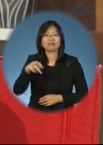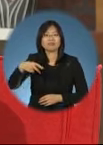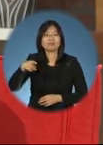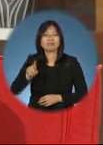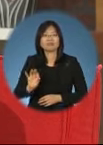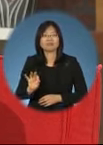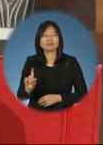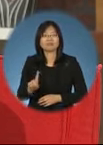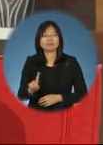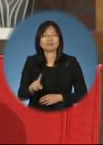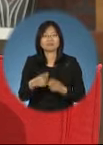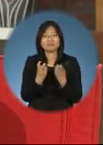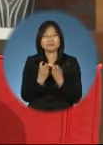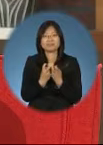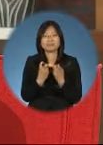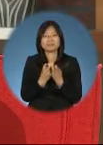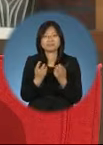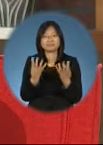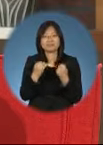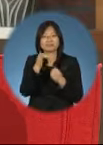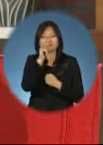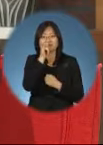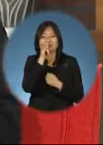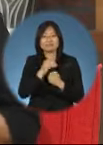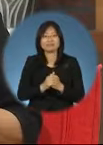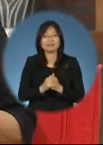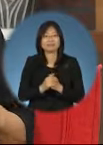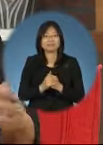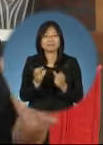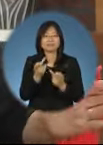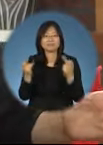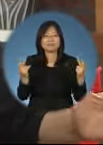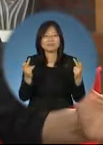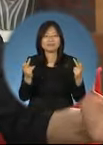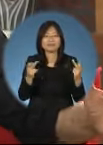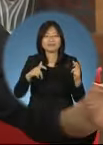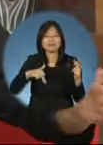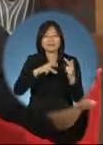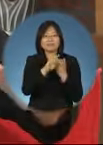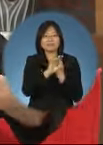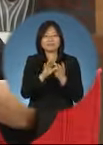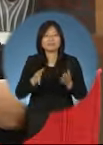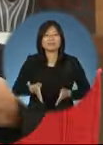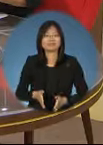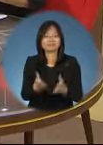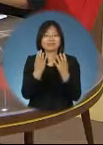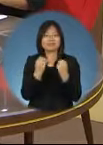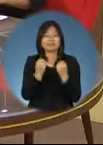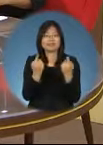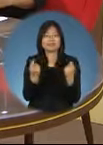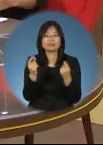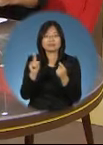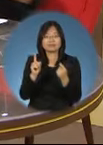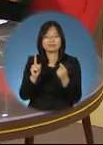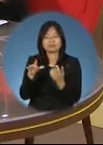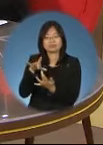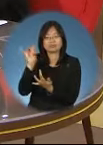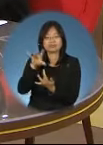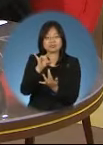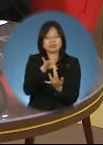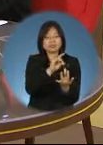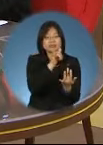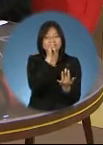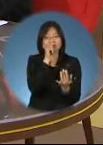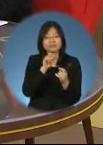그 방법들이 예. 무한하죠. 저 산 꼭대기 가려면 뭐 길이 많잖아요. 어떤 사람은 이걸 택하고.